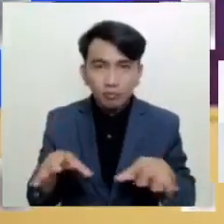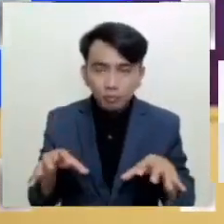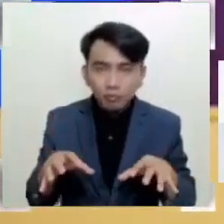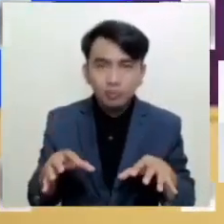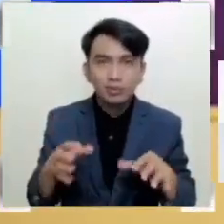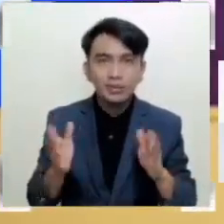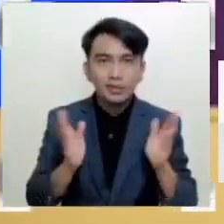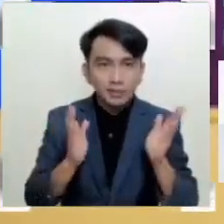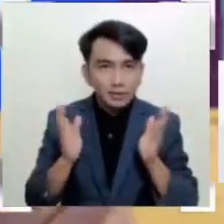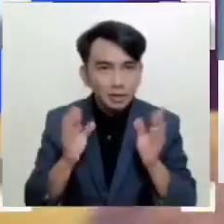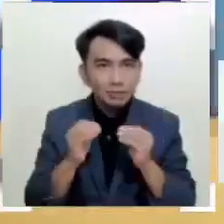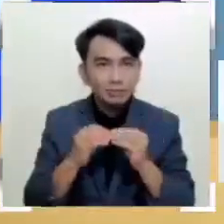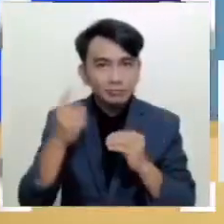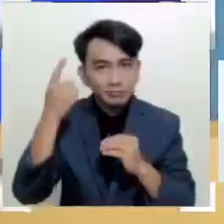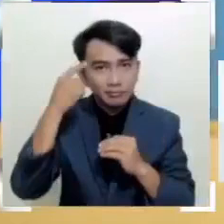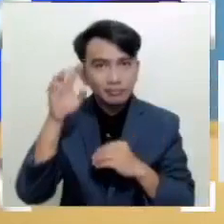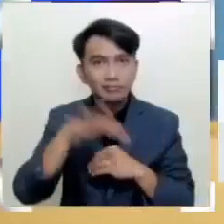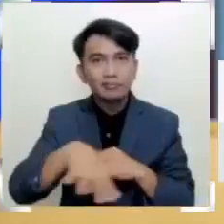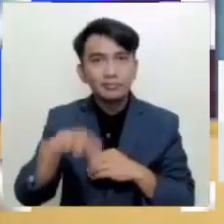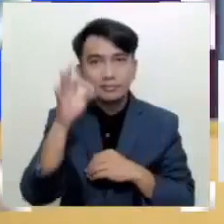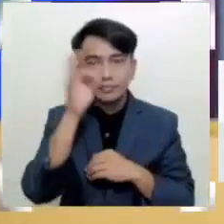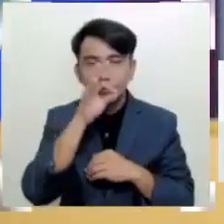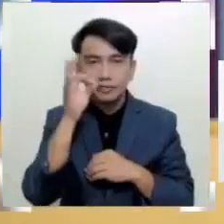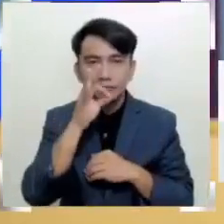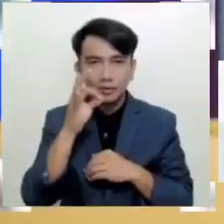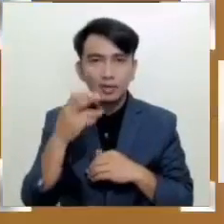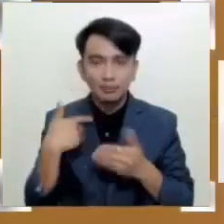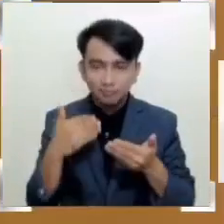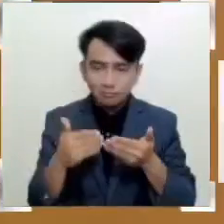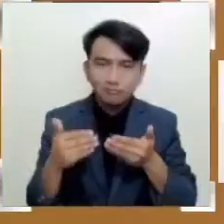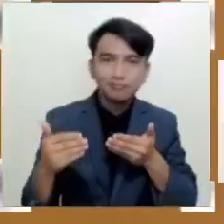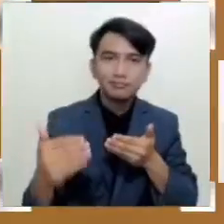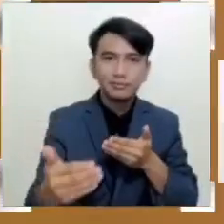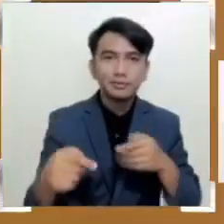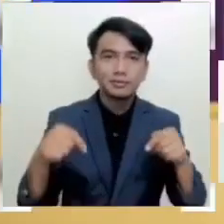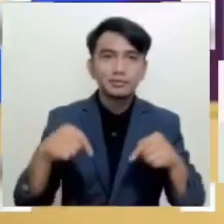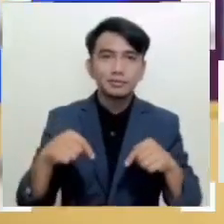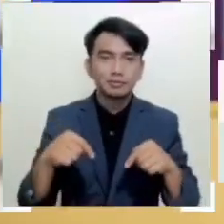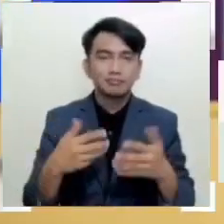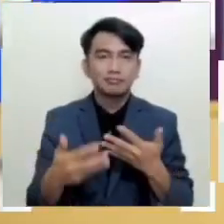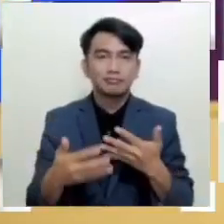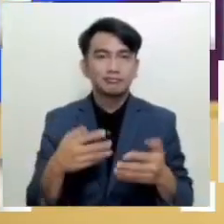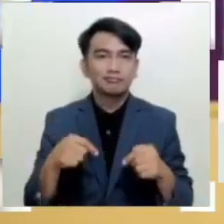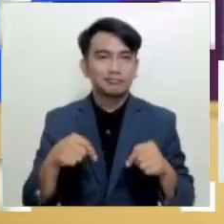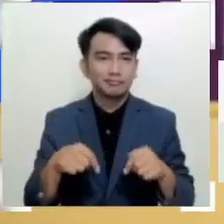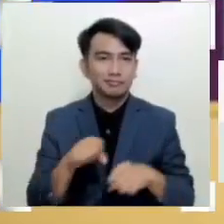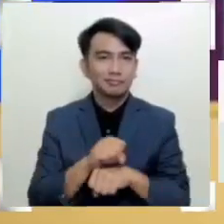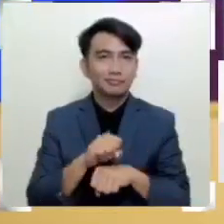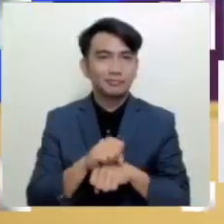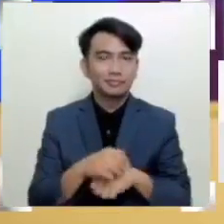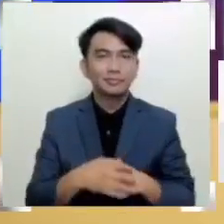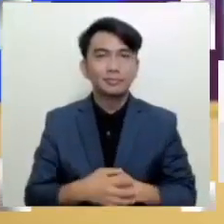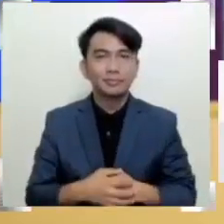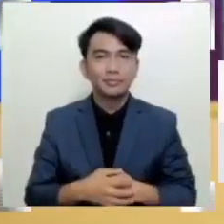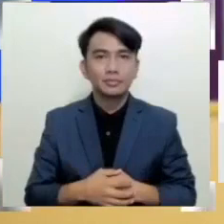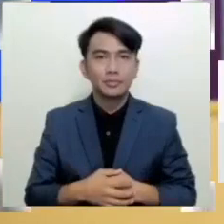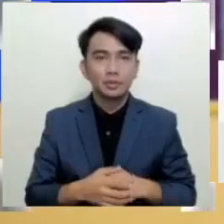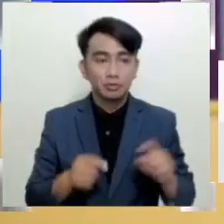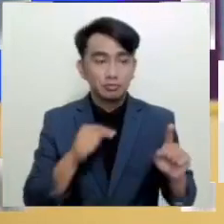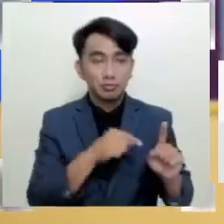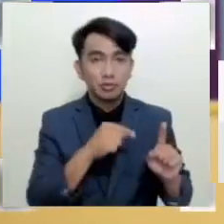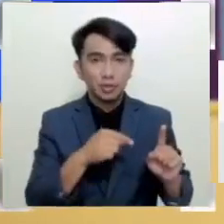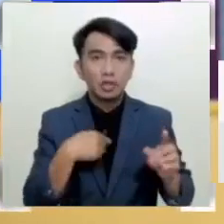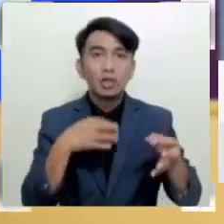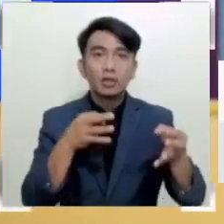for me to do more for the Filipino people over and beyond my work here in the industry. Paliwanag ni Ding Dong, hindi siya umabot sa puntong ituloy